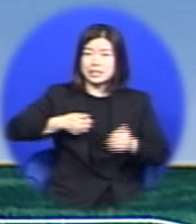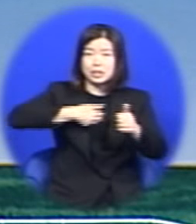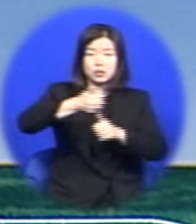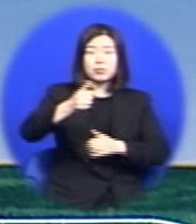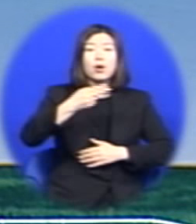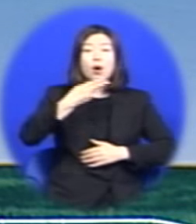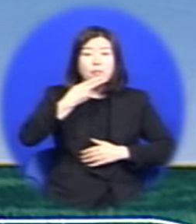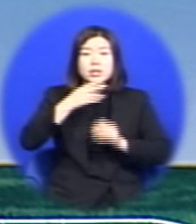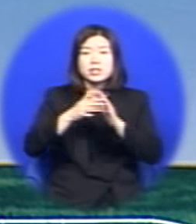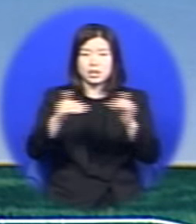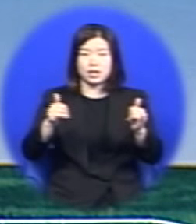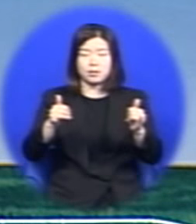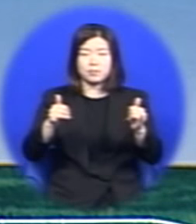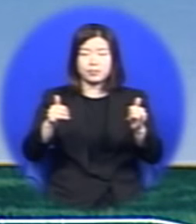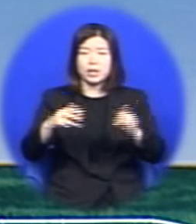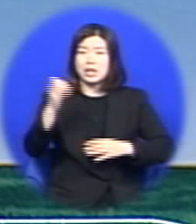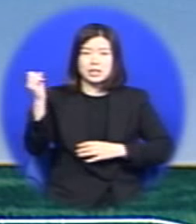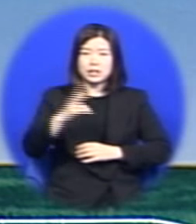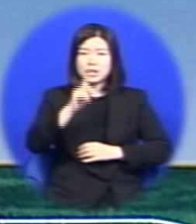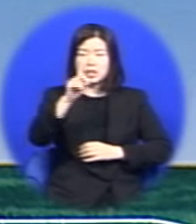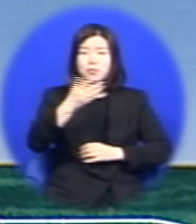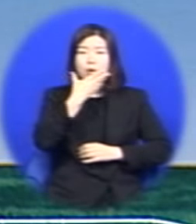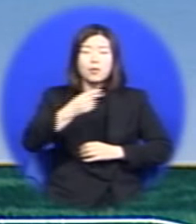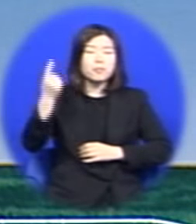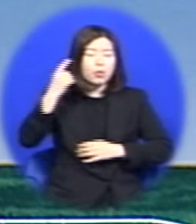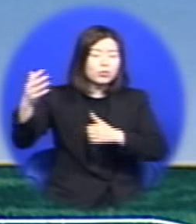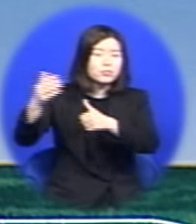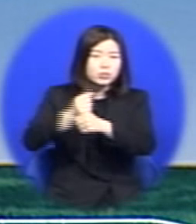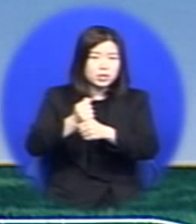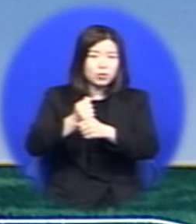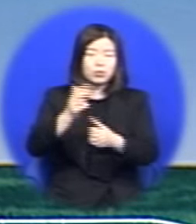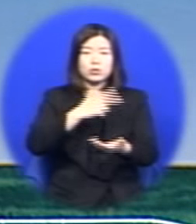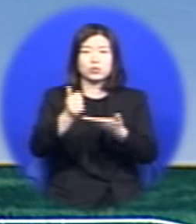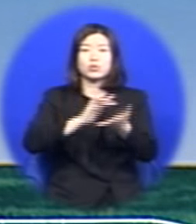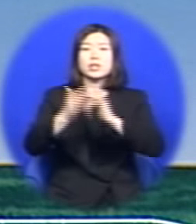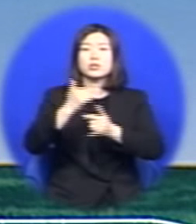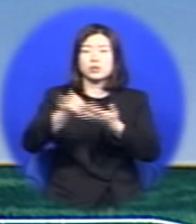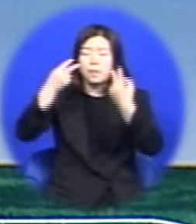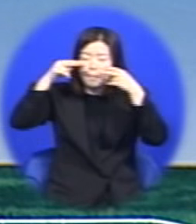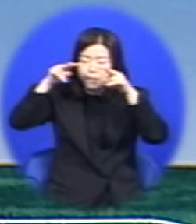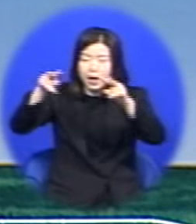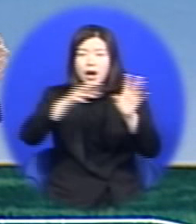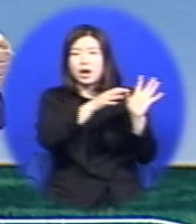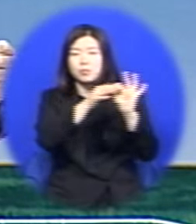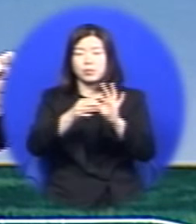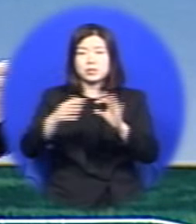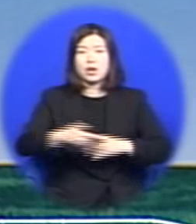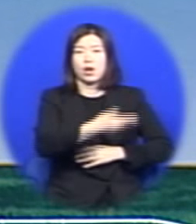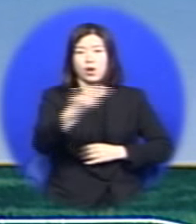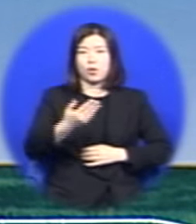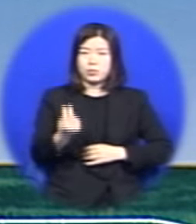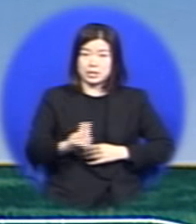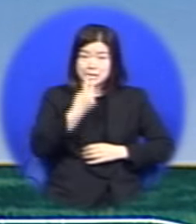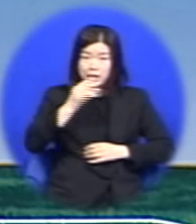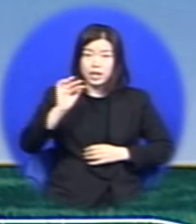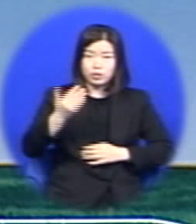되시는 분들은 다시 한번 복음을 붙잡고 주 예수님을 바라보면서 여러분도 살아야